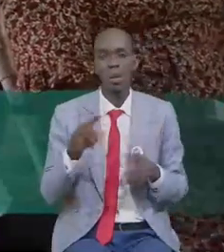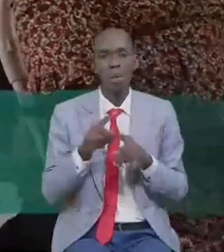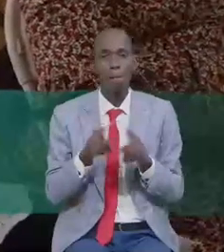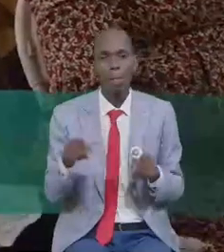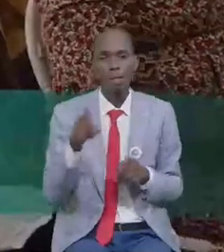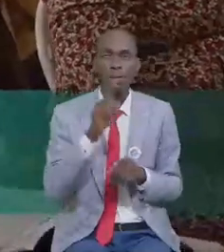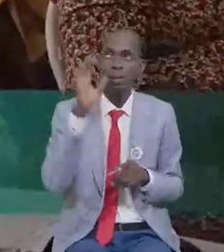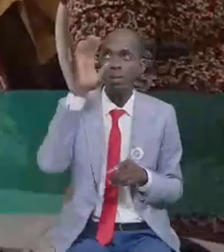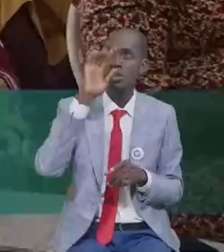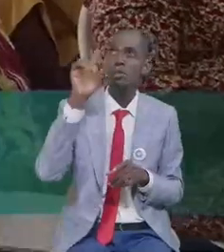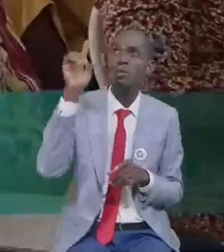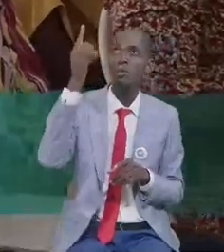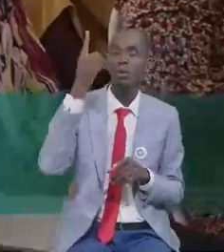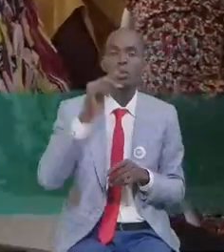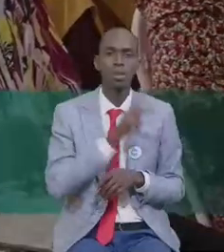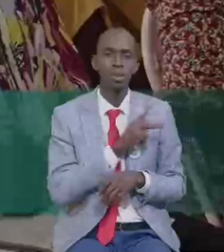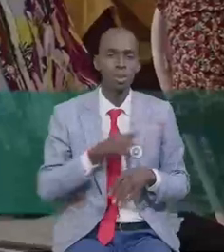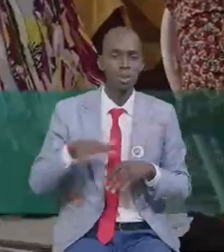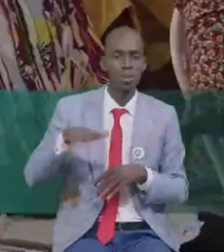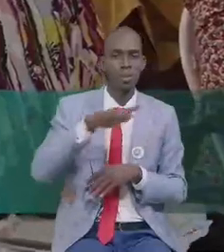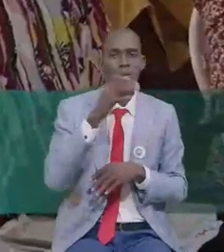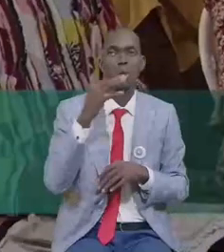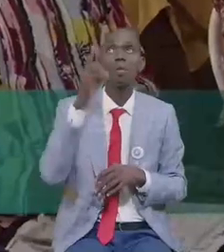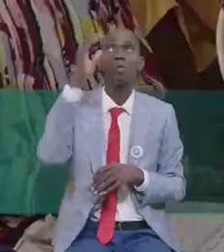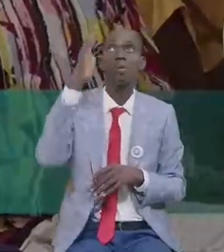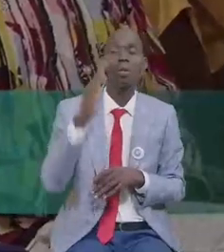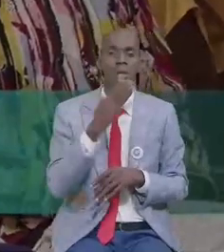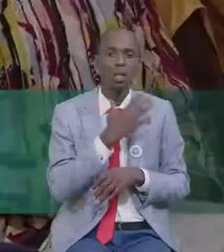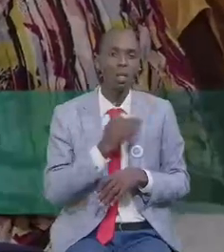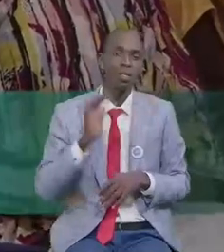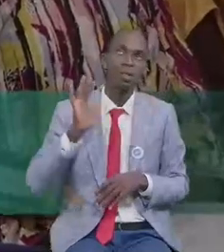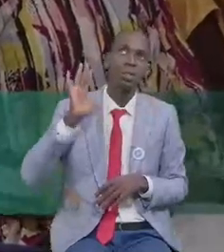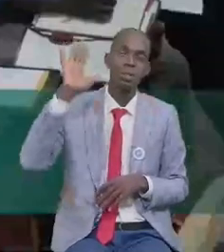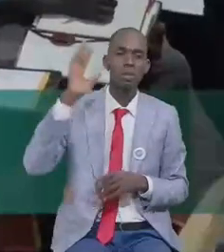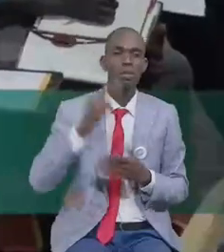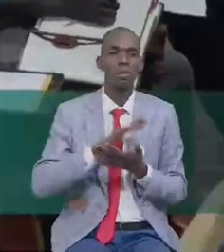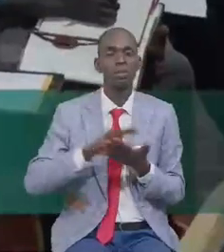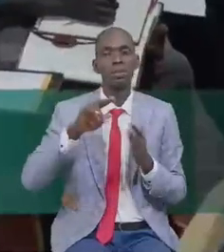Matthieu 6, 33. Mais cherchez premièrement le royaume et sa justice.